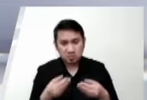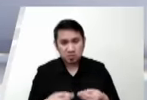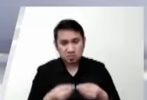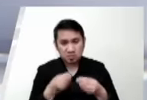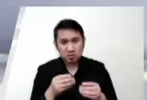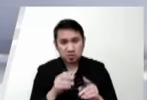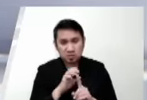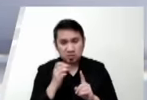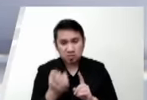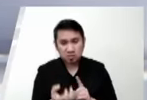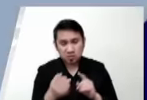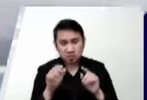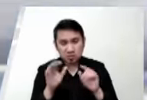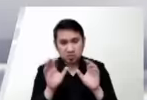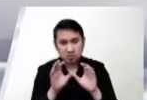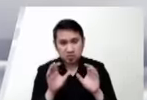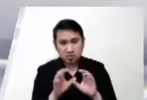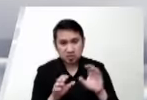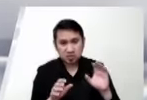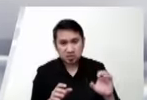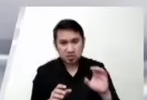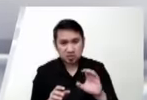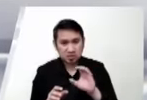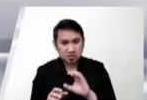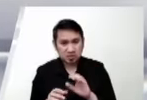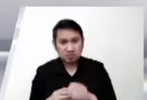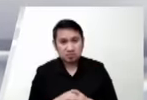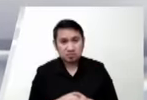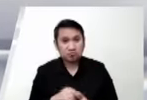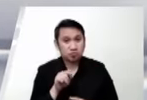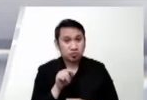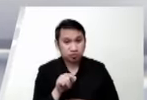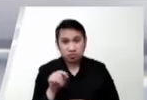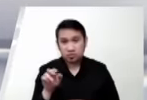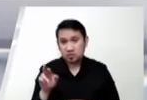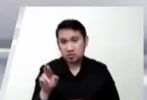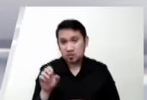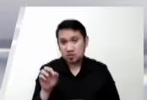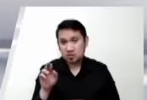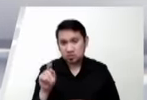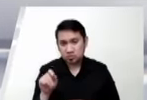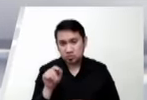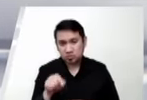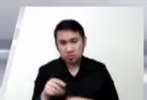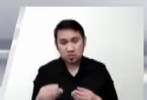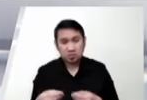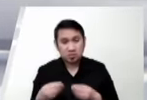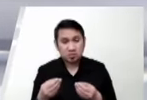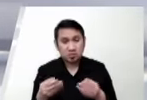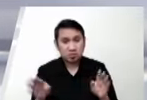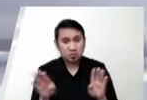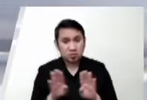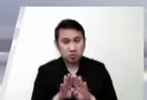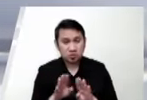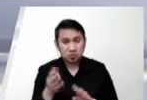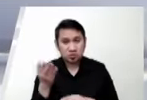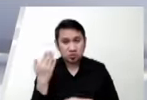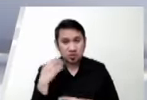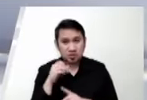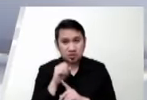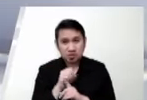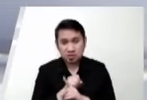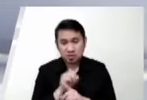Compliance Certificate o ECC. Sa kaso ng resort, ayon sa DENR, inisyuhan na raw ito ng closure order noon pang September